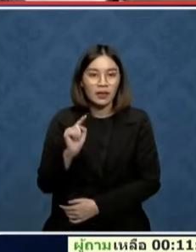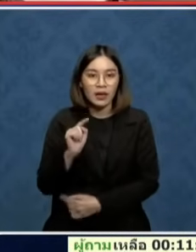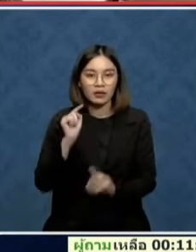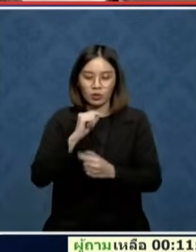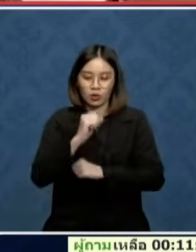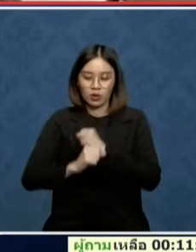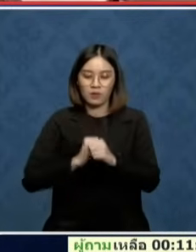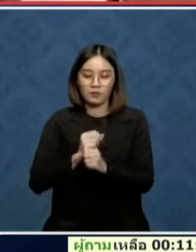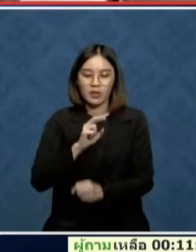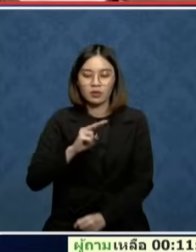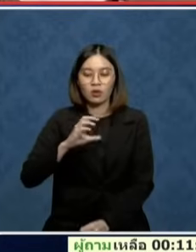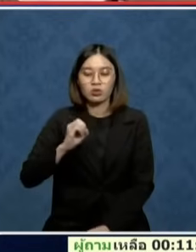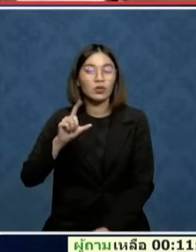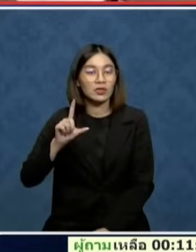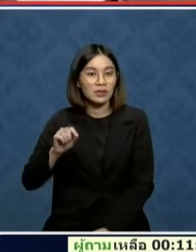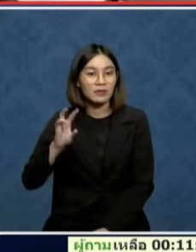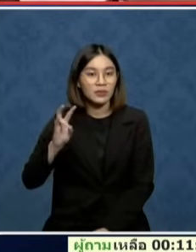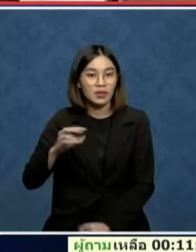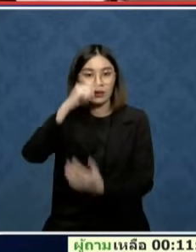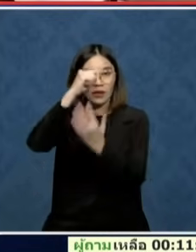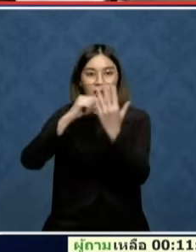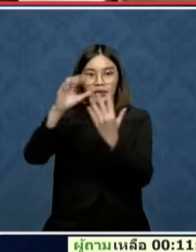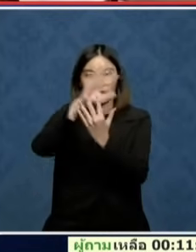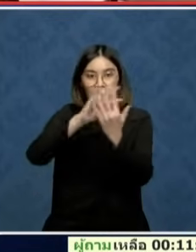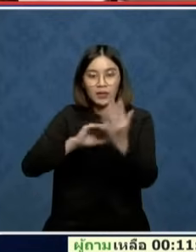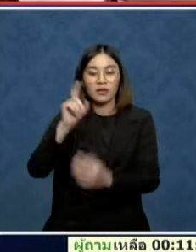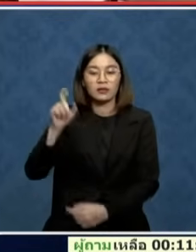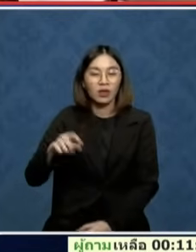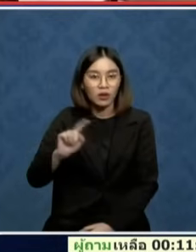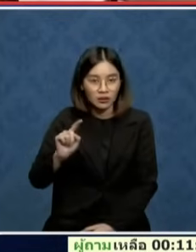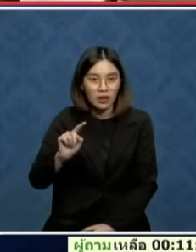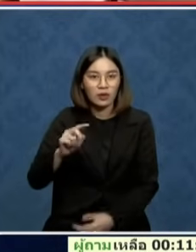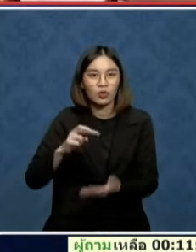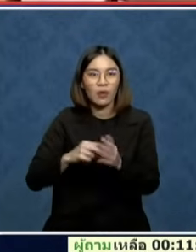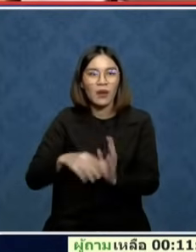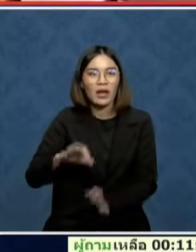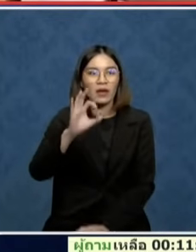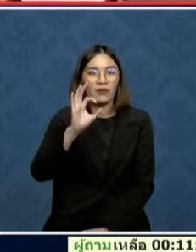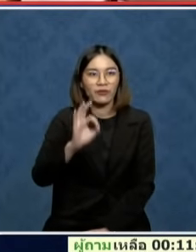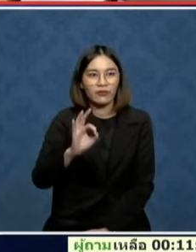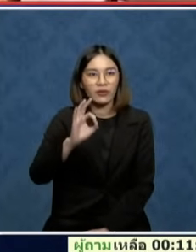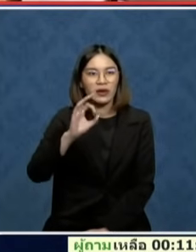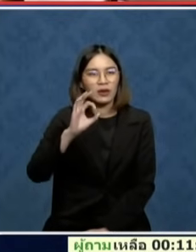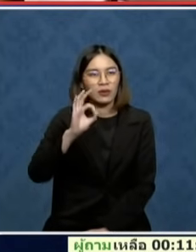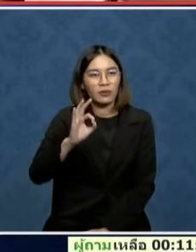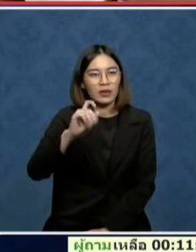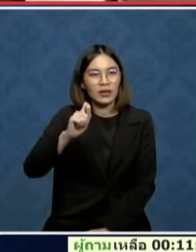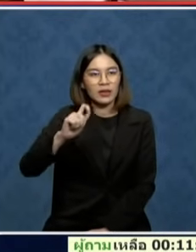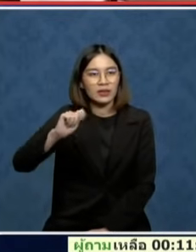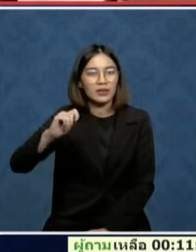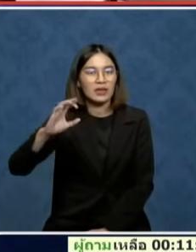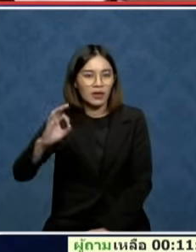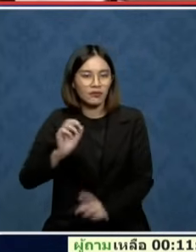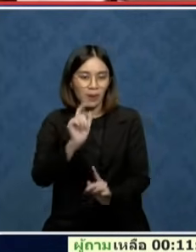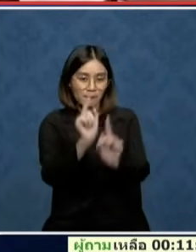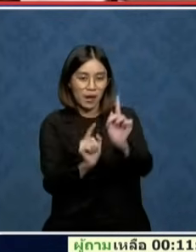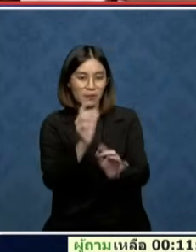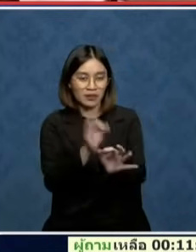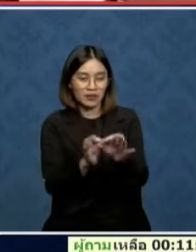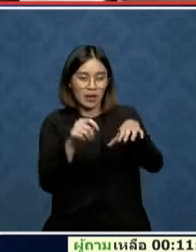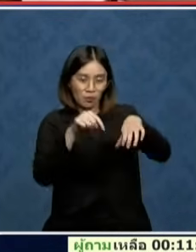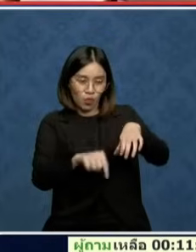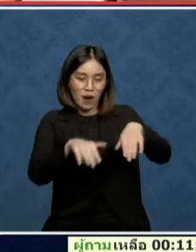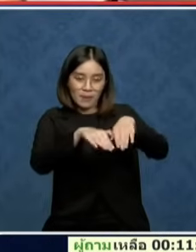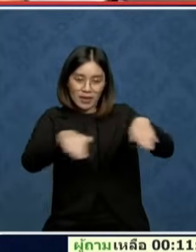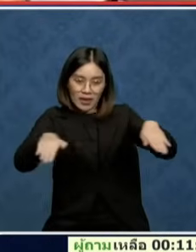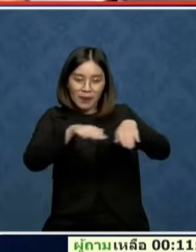ปี2027ประเทศไทยจะต้องถูก FATF ประเมินว่าระบบธนาคารของไทยยังได้มาตรฐ